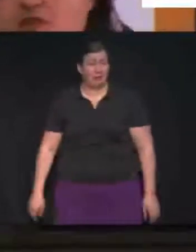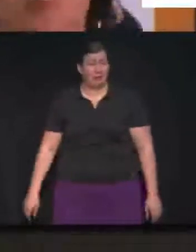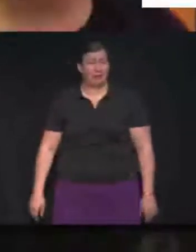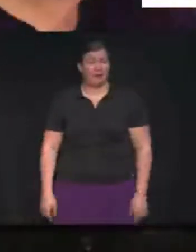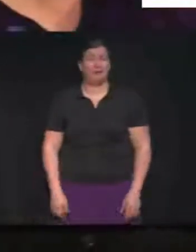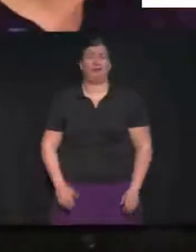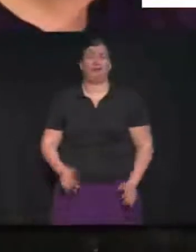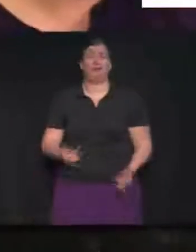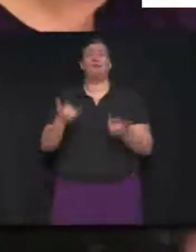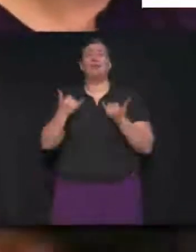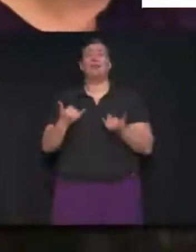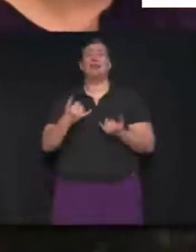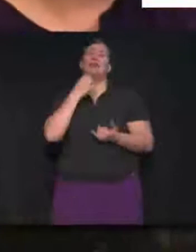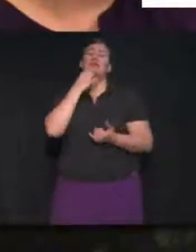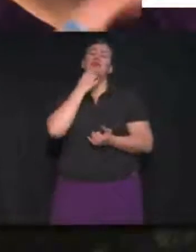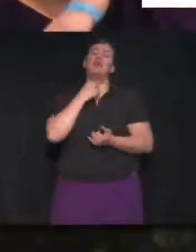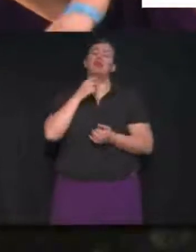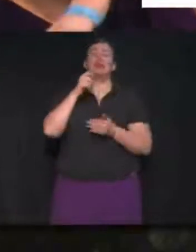einen Wahl